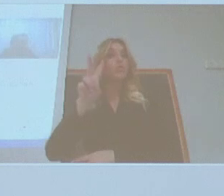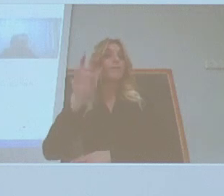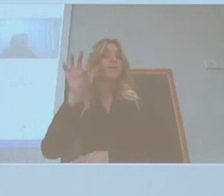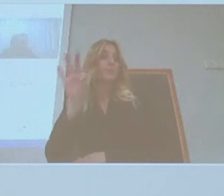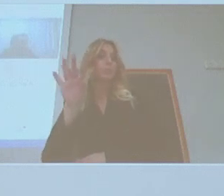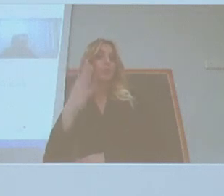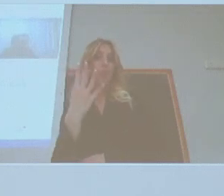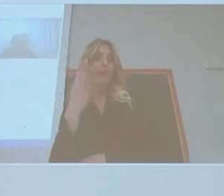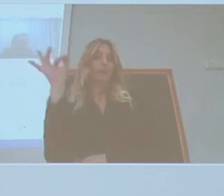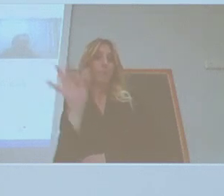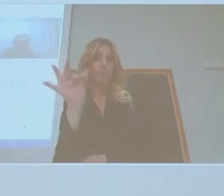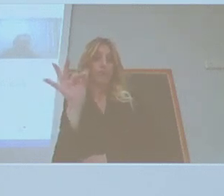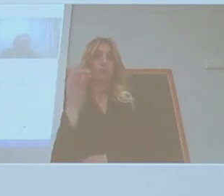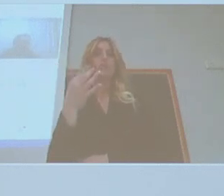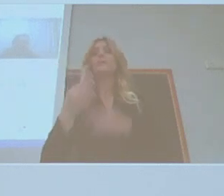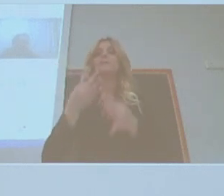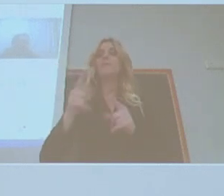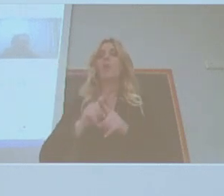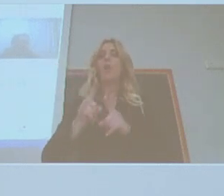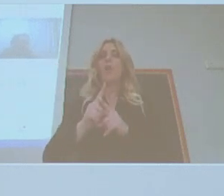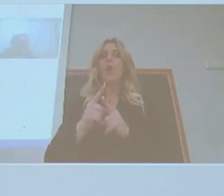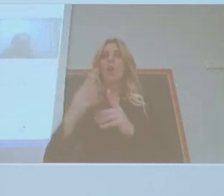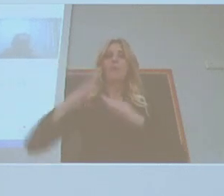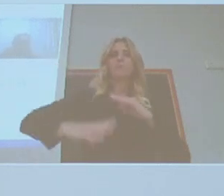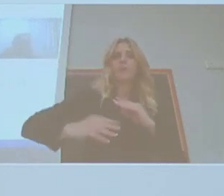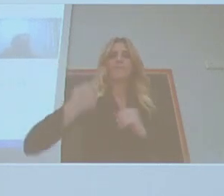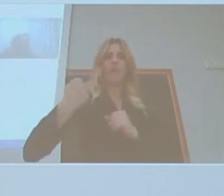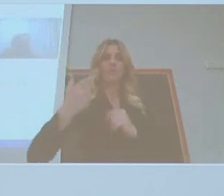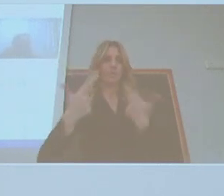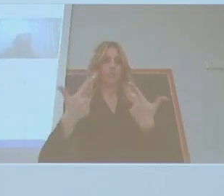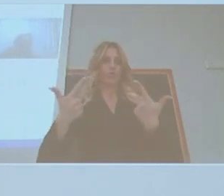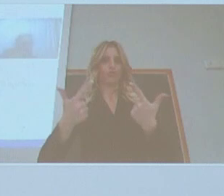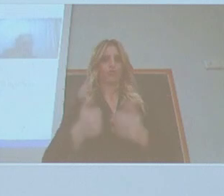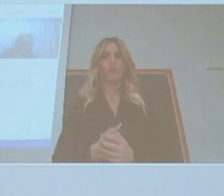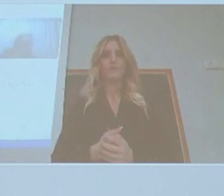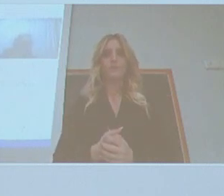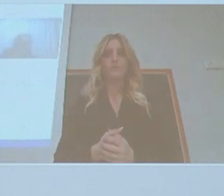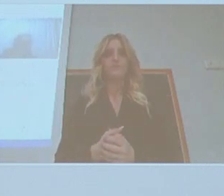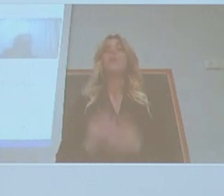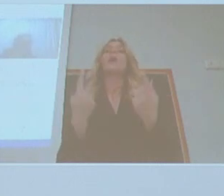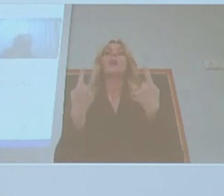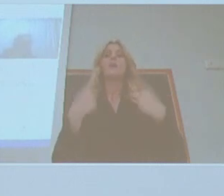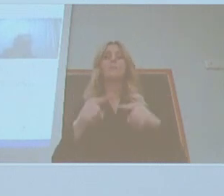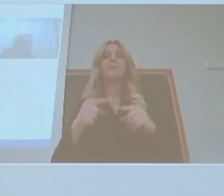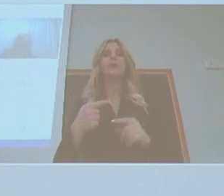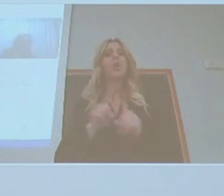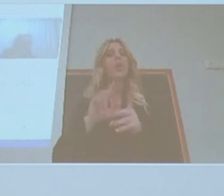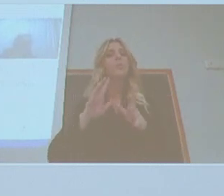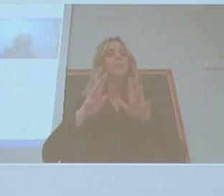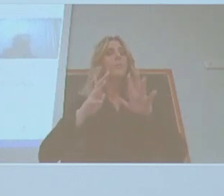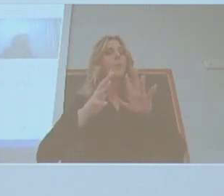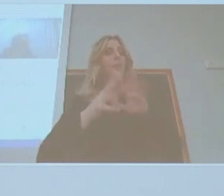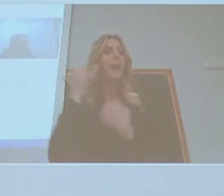20,5-20,4% non si è avuta una battuta d'arresto negli investimenti green. Questo quindi è lo scenario in